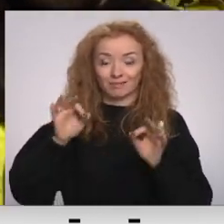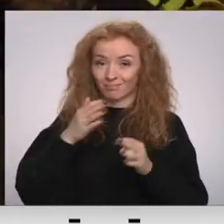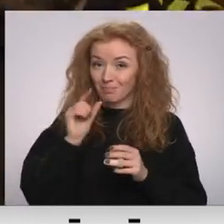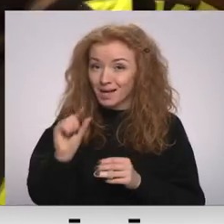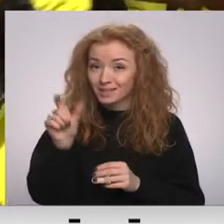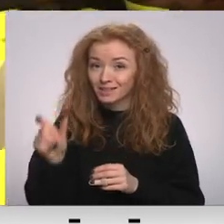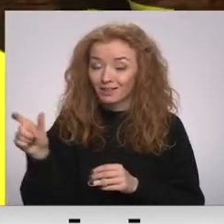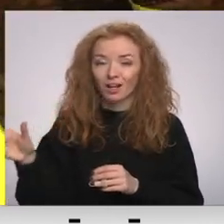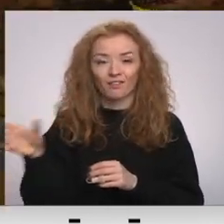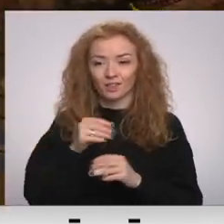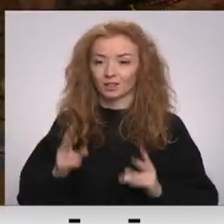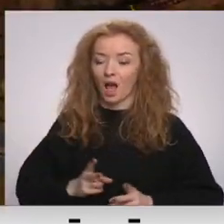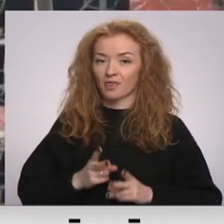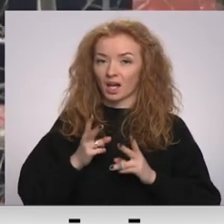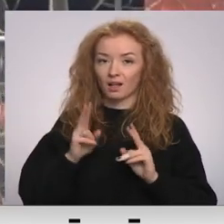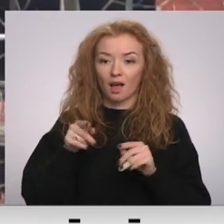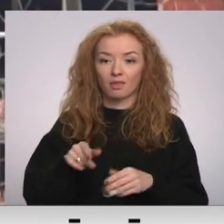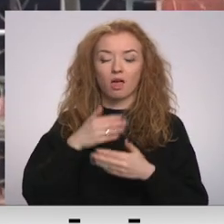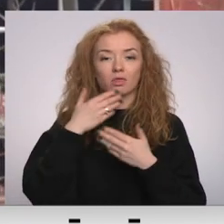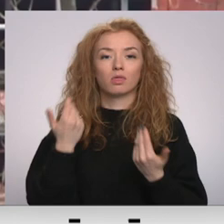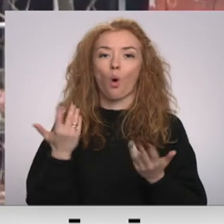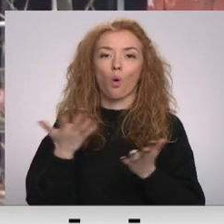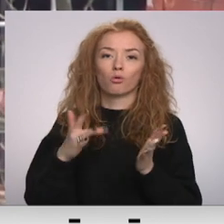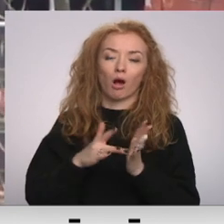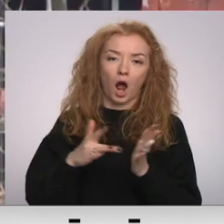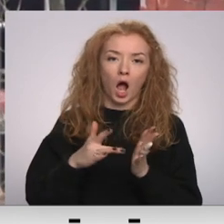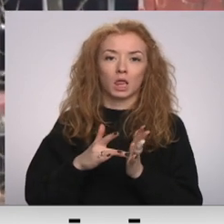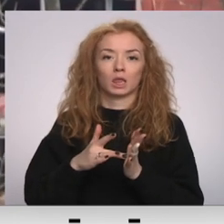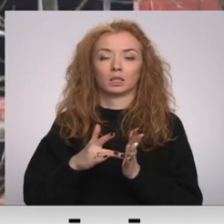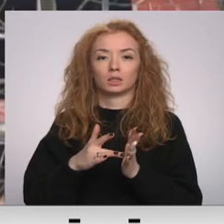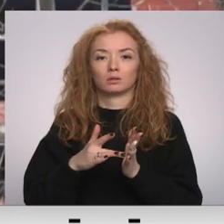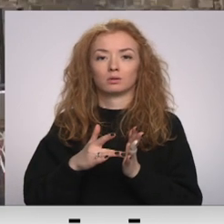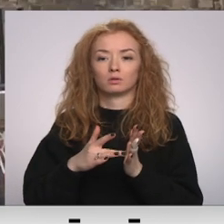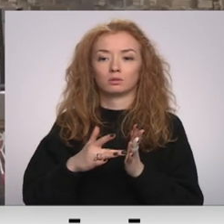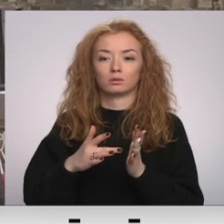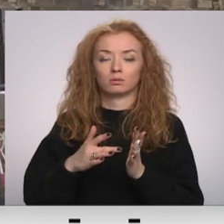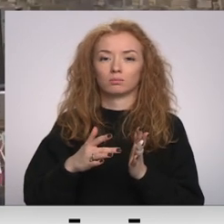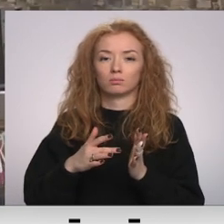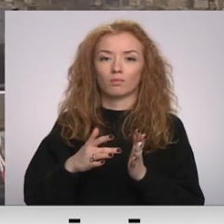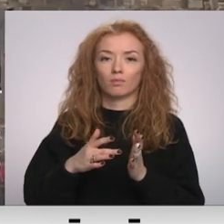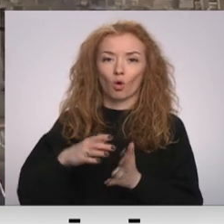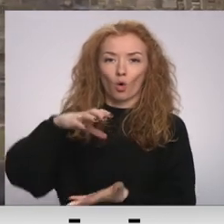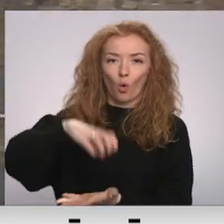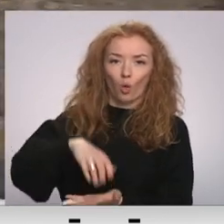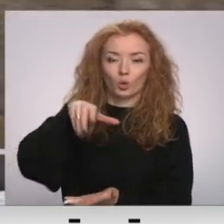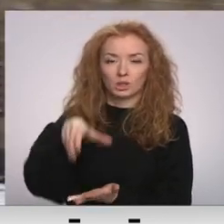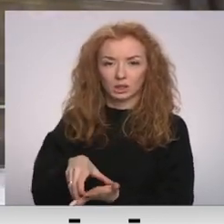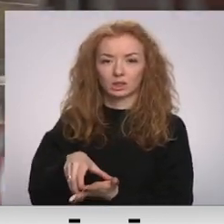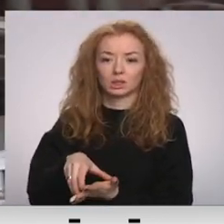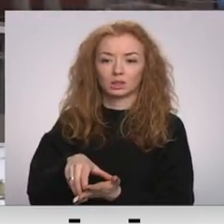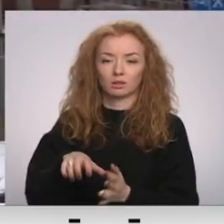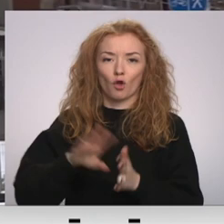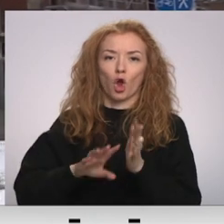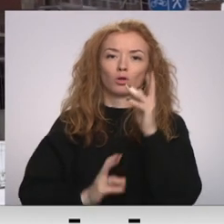ir gandarīt par to, ka te nav nestāv kaut kāds, kā saka, klucis